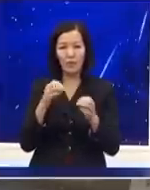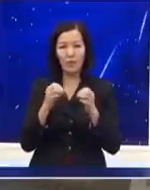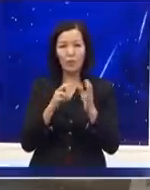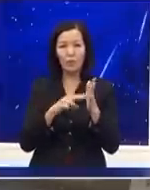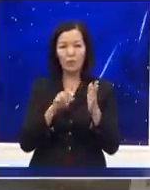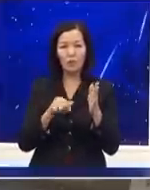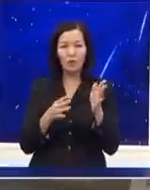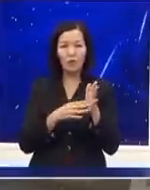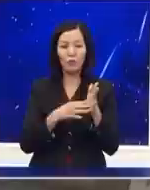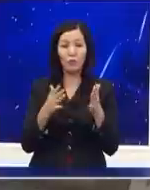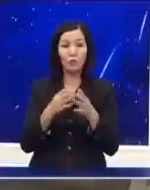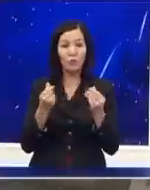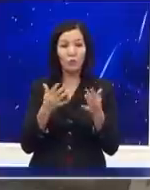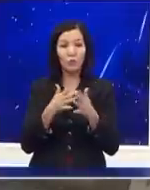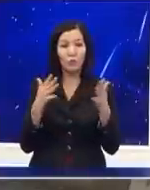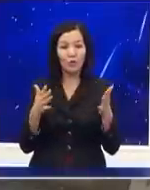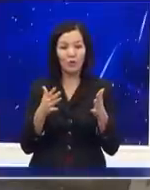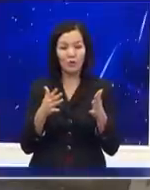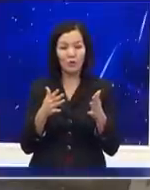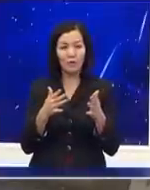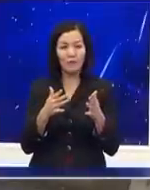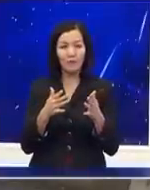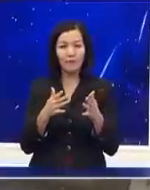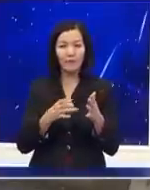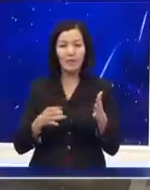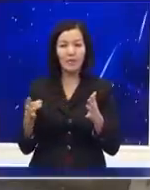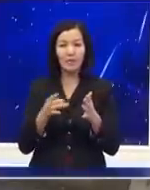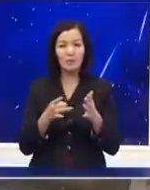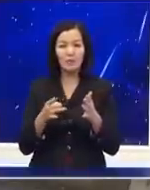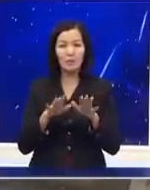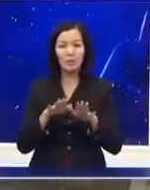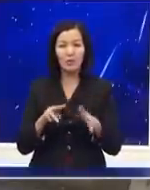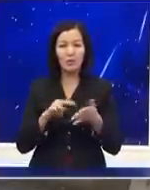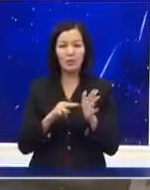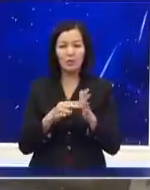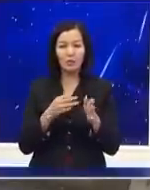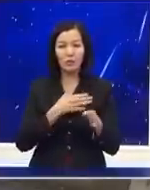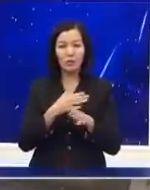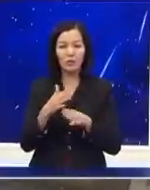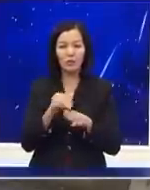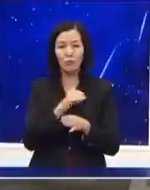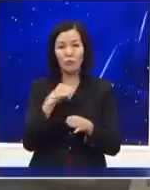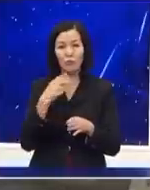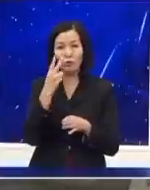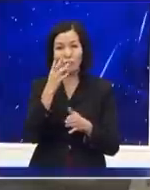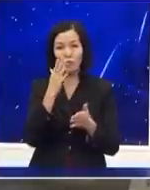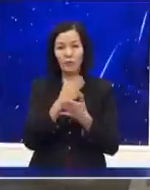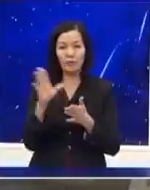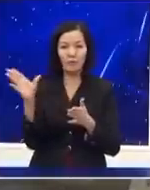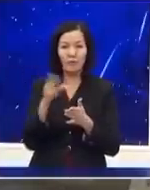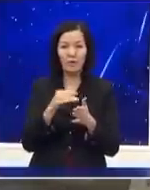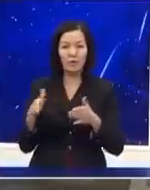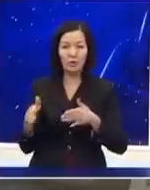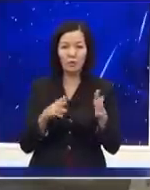17,9 миллиард. Ол үлкен қаражат. Үлкен қаражат. Республика и жергілікті бюджеттен. Өздеріңіз көріп отырсыз. Барлық жол